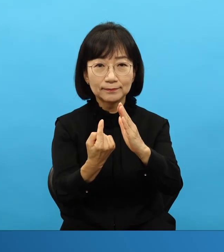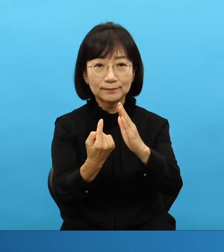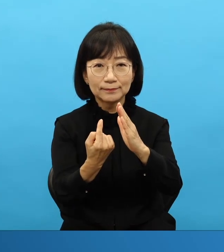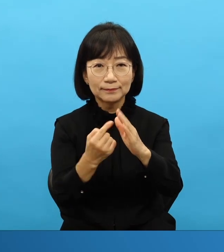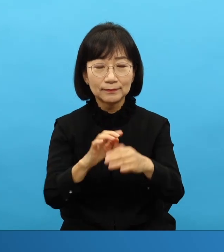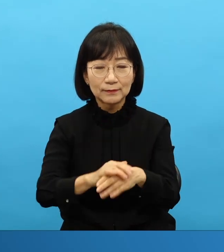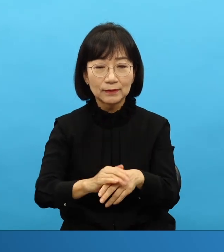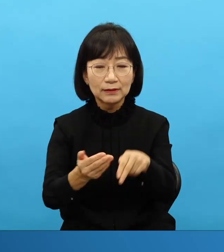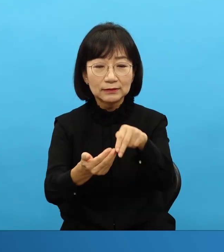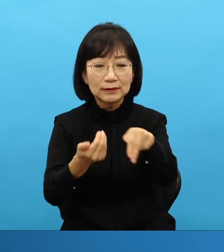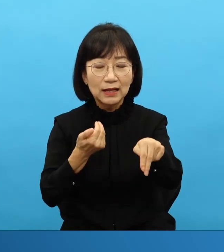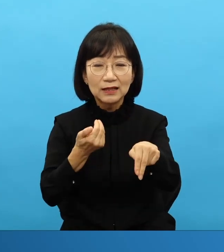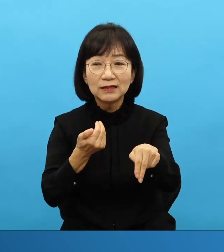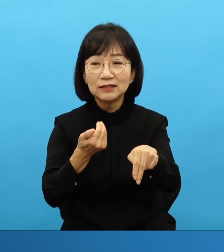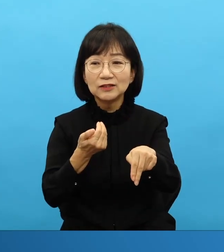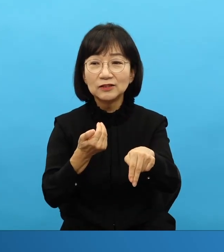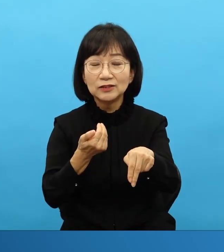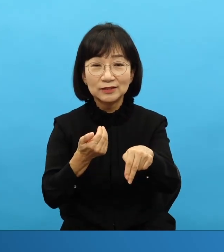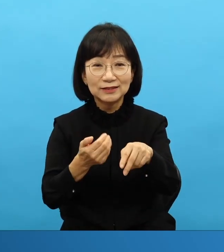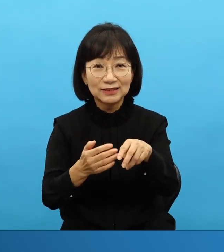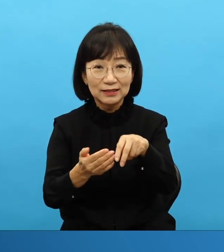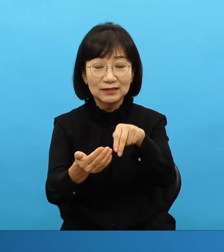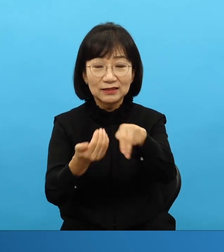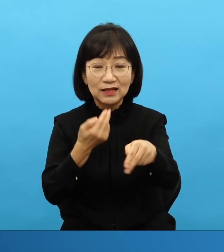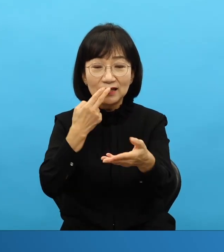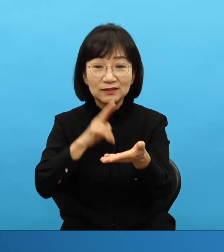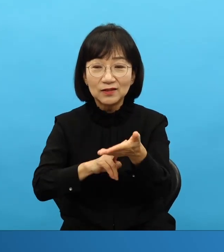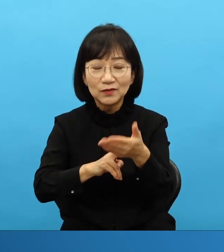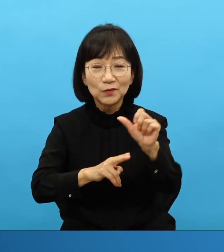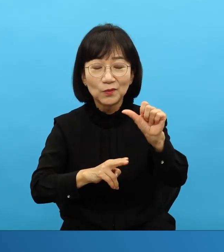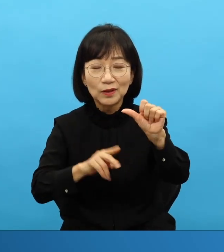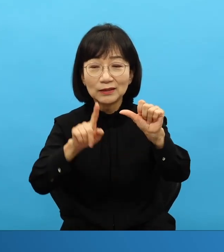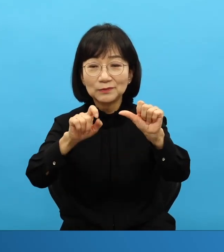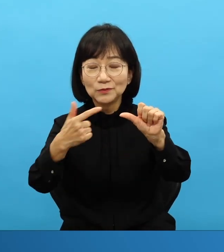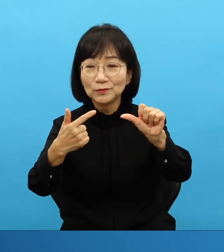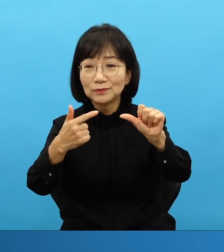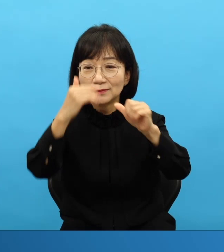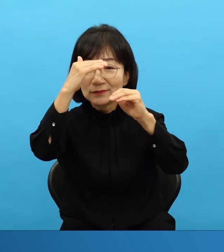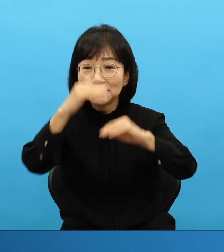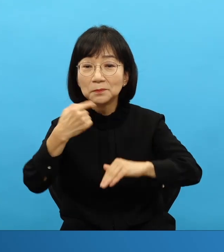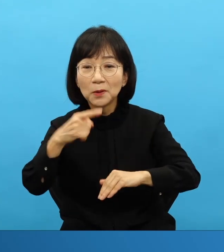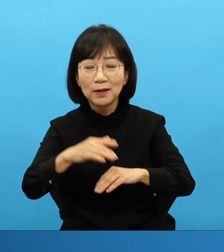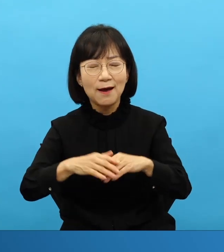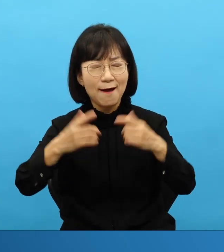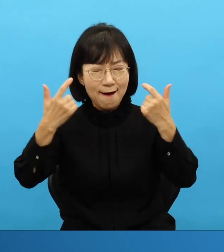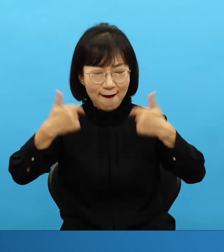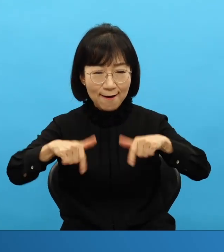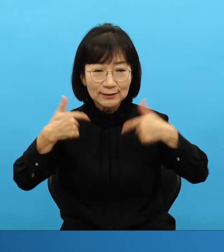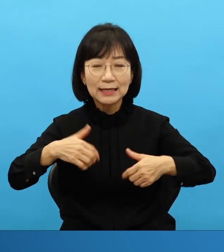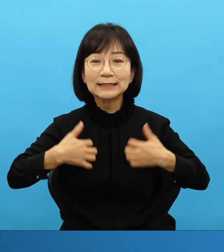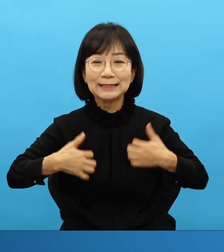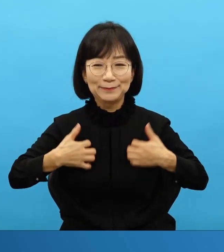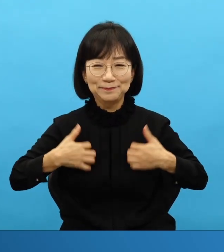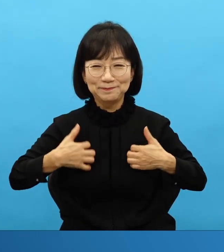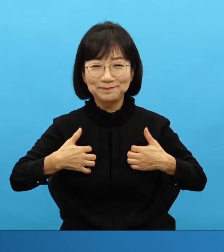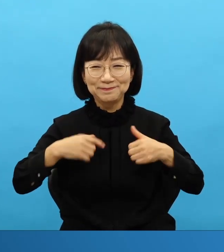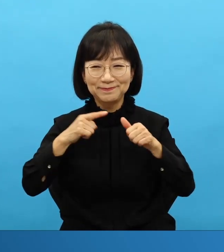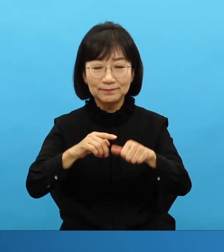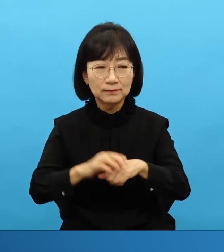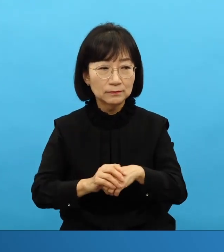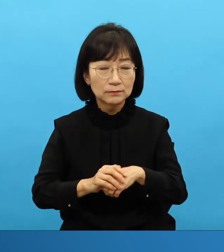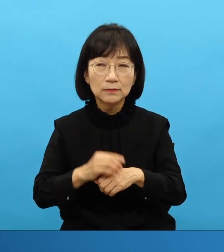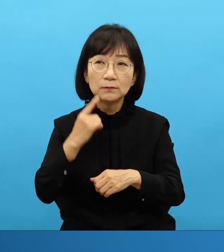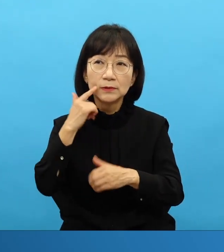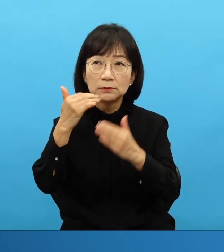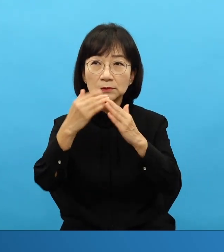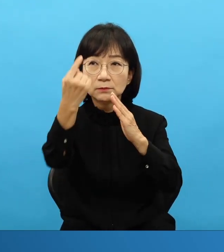데살로니가전서 5장 16절은 뭡니까? 但是牧师过来，这个帖撒罗尼迦前书5章16节是什么呢？ 항상 기뻐하라는데 기쁨이 나타나겠나? 要